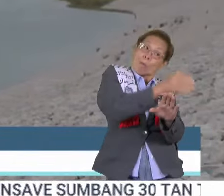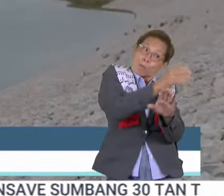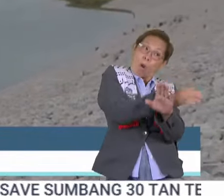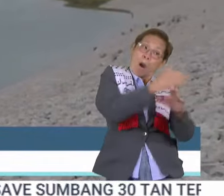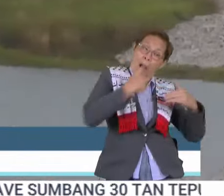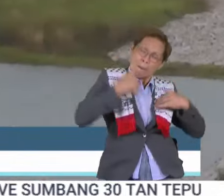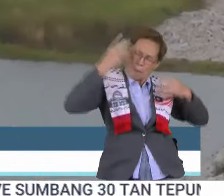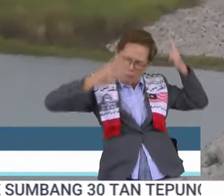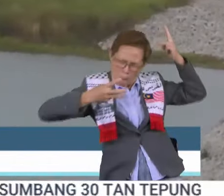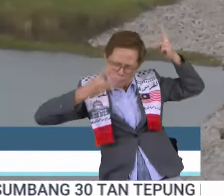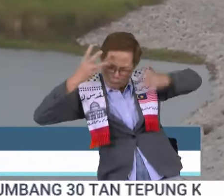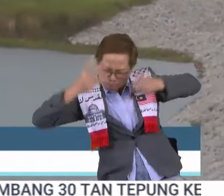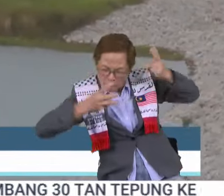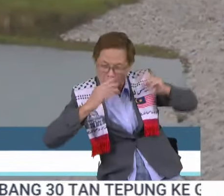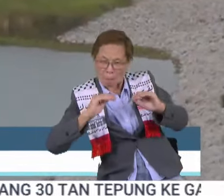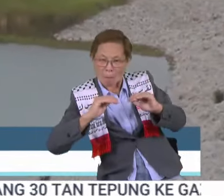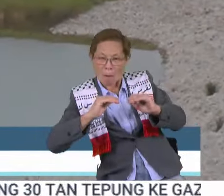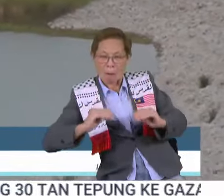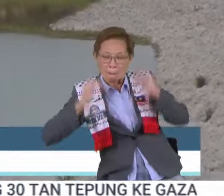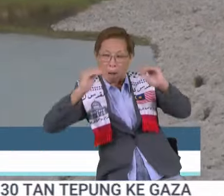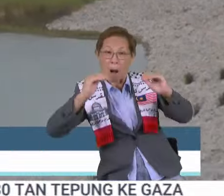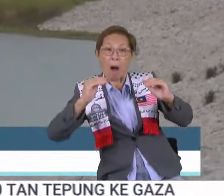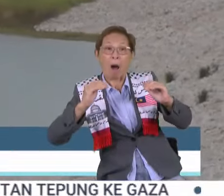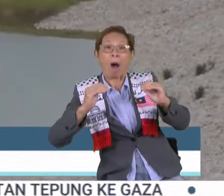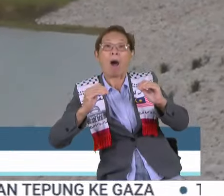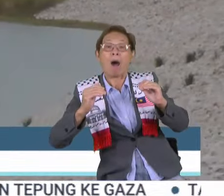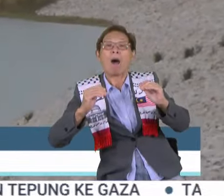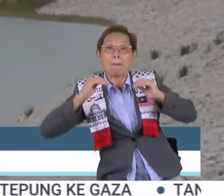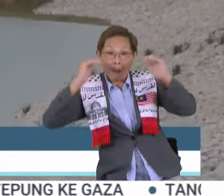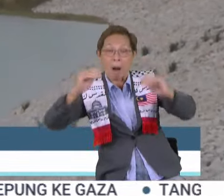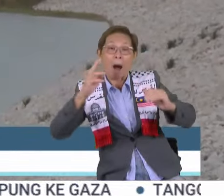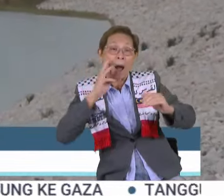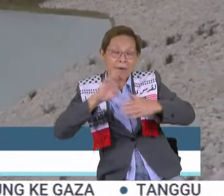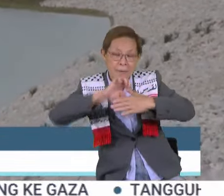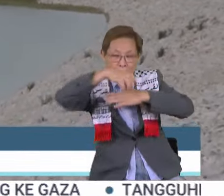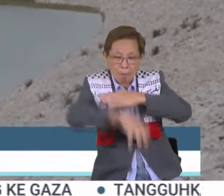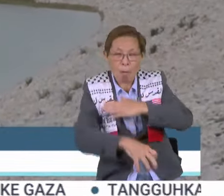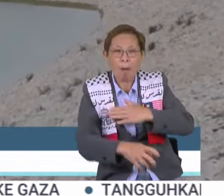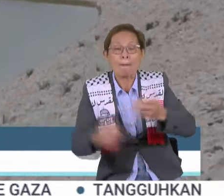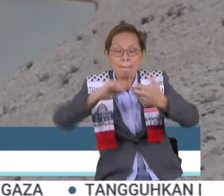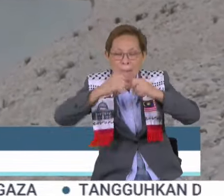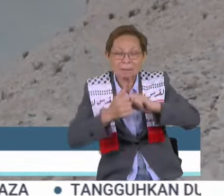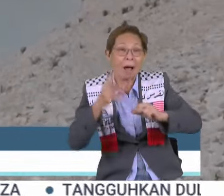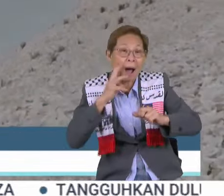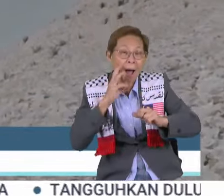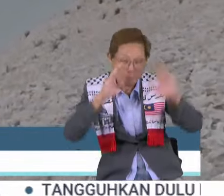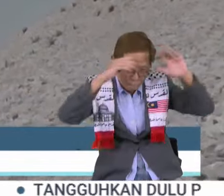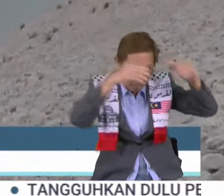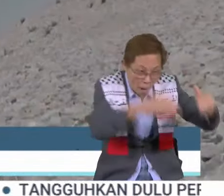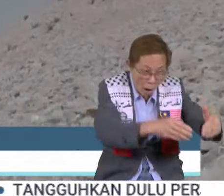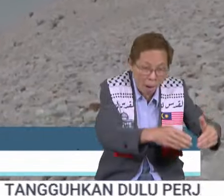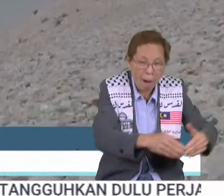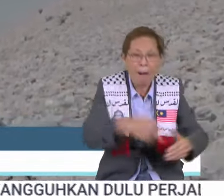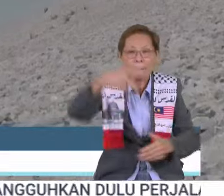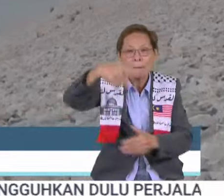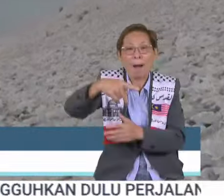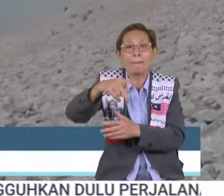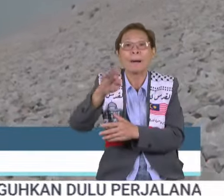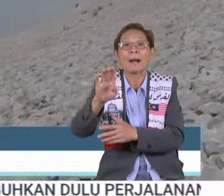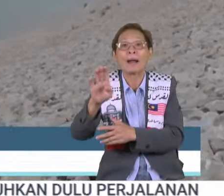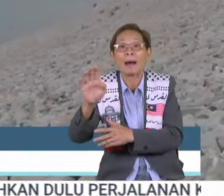wujud kebimbangan mengenai tahap kapasiti air di empangan tersebut. Isu air mendapat perhatian selepas Perbadanan Bekalan Air